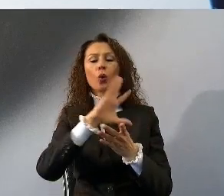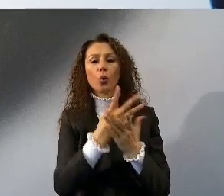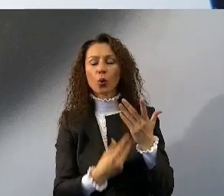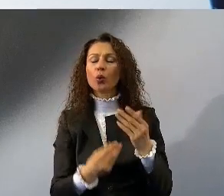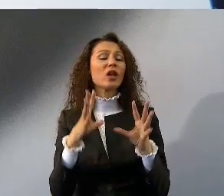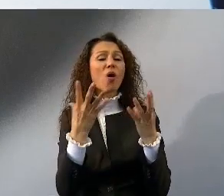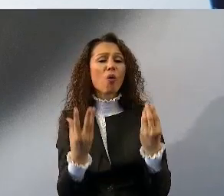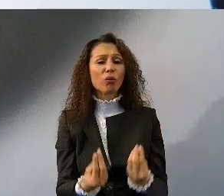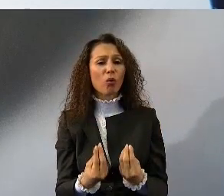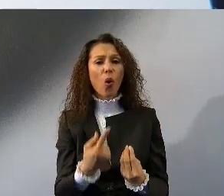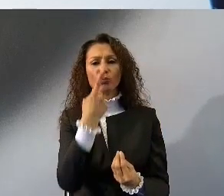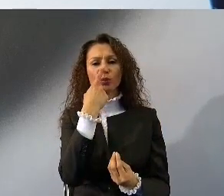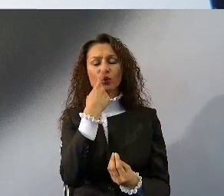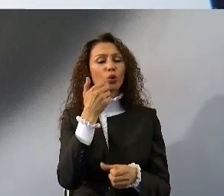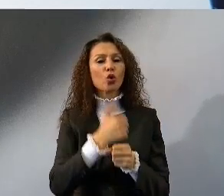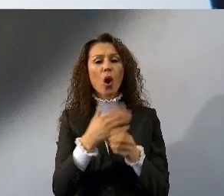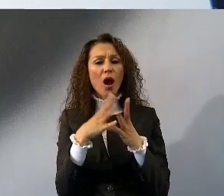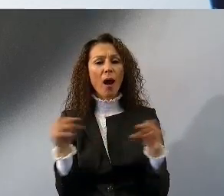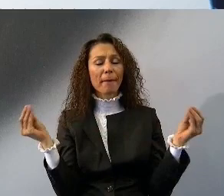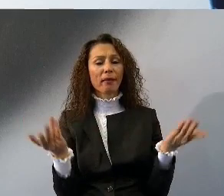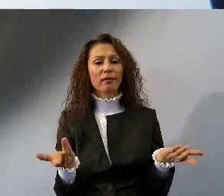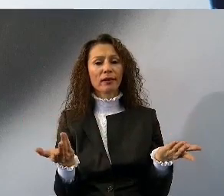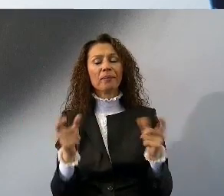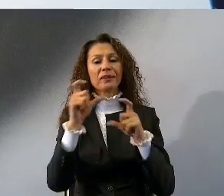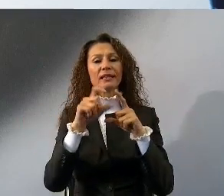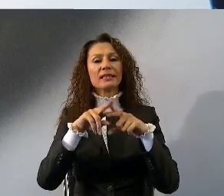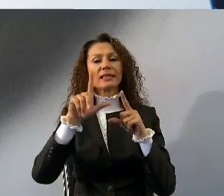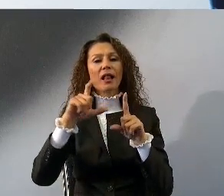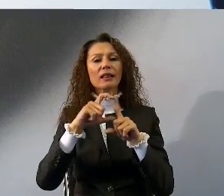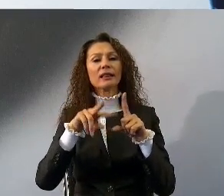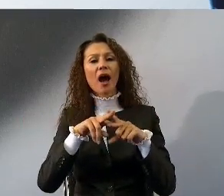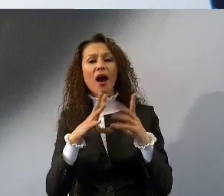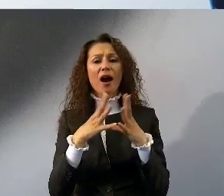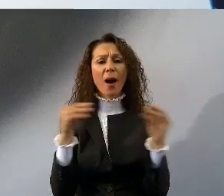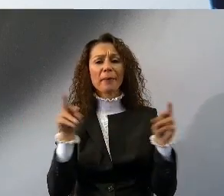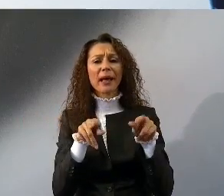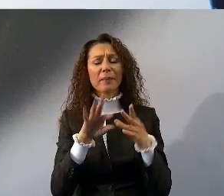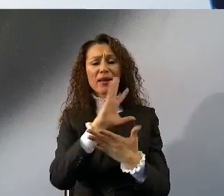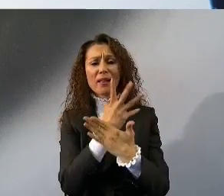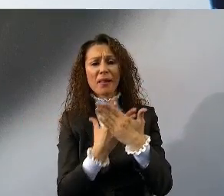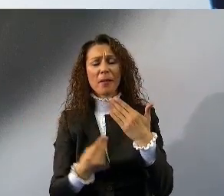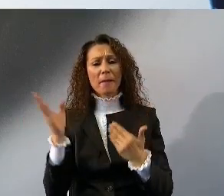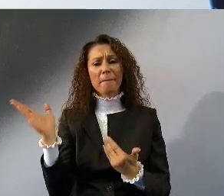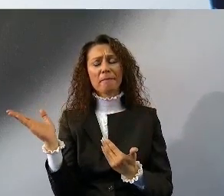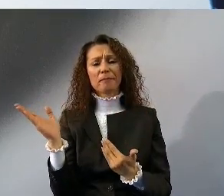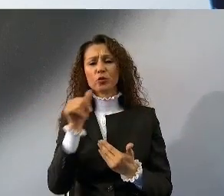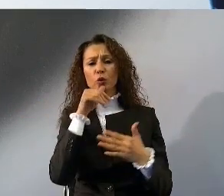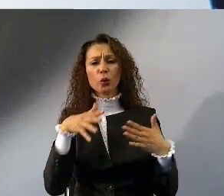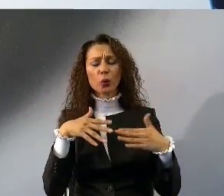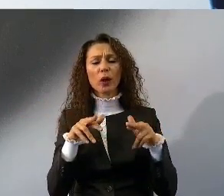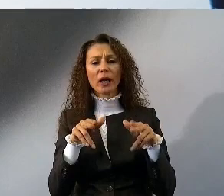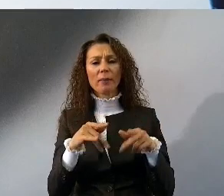oluyor da kuruyor? Yani Burdur Gölü'nü kaybettik. Salda Gölü'nü kaybetmek üzereyiz, kurumak üzereyiz. Bizim